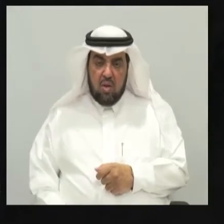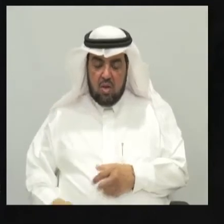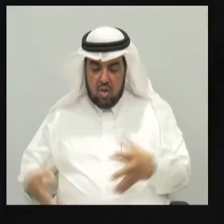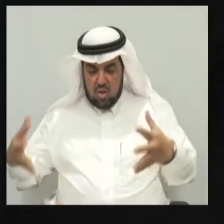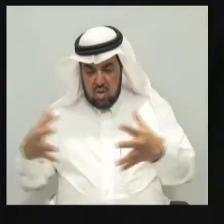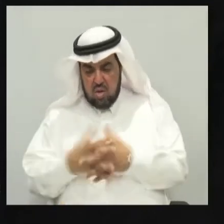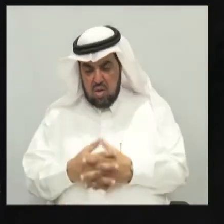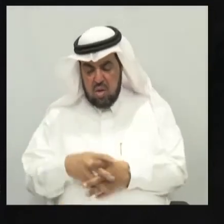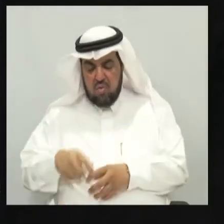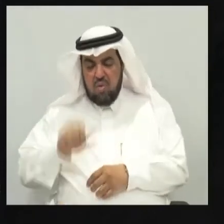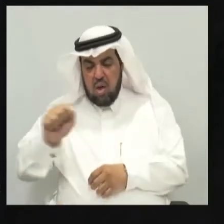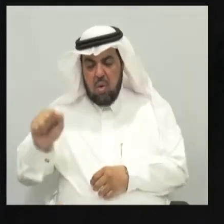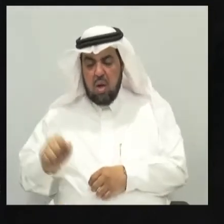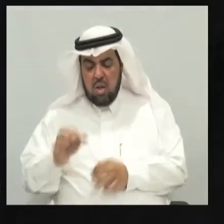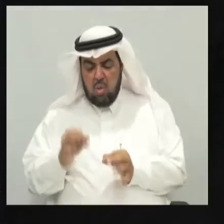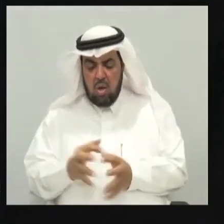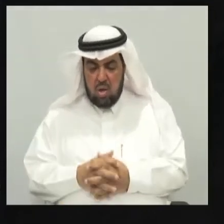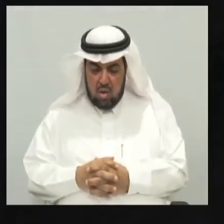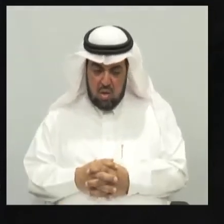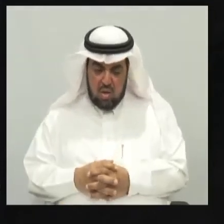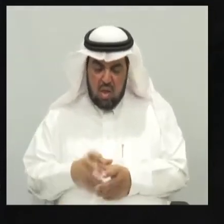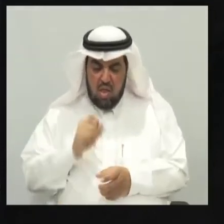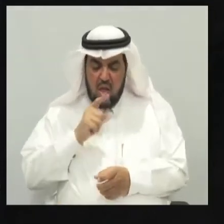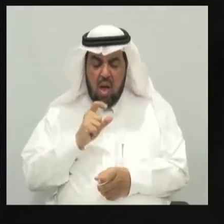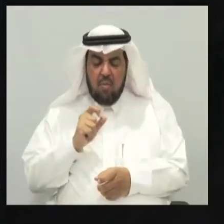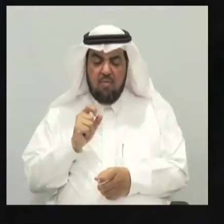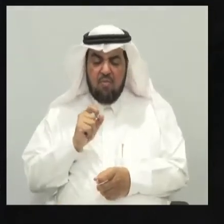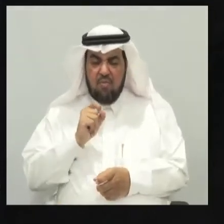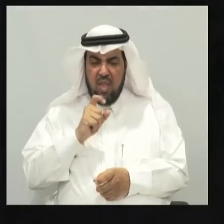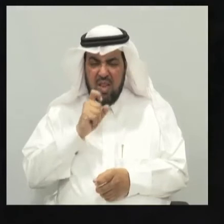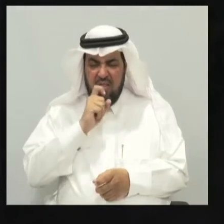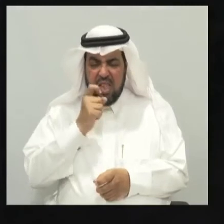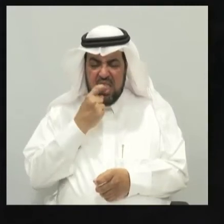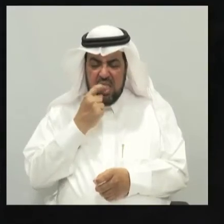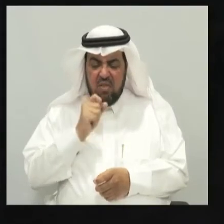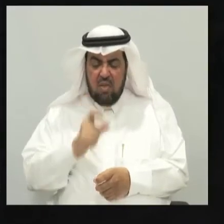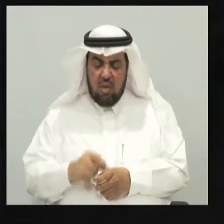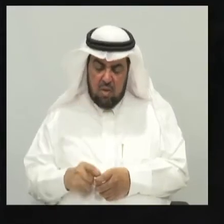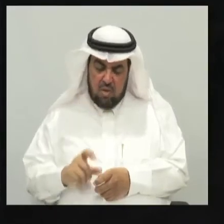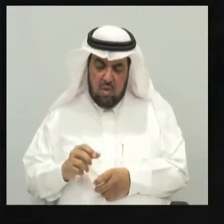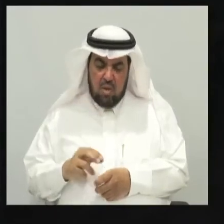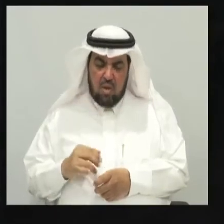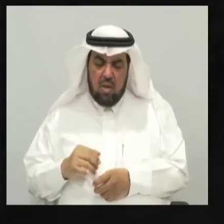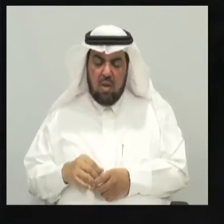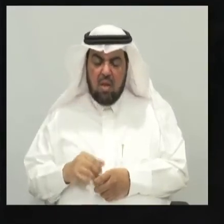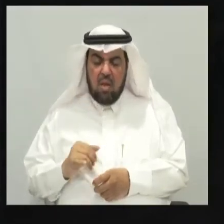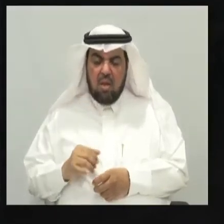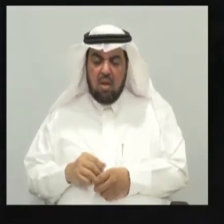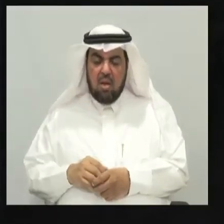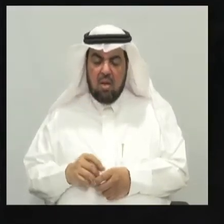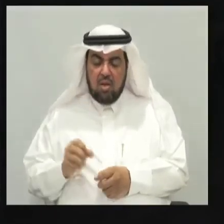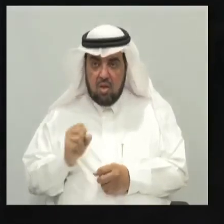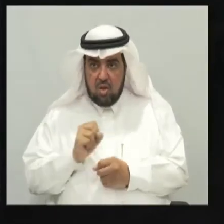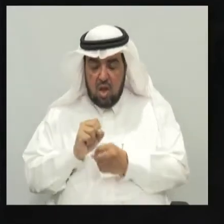في خواص معينة، ذهب، الفضة، النحاس، الحديد، كلها لها لمعان. ماذا يعني لي لها لمعان؟ تعكس